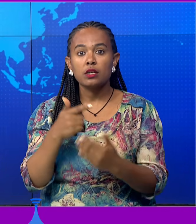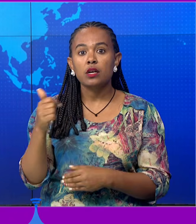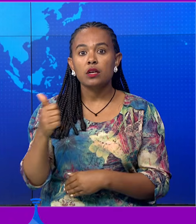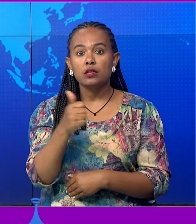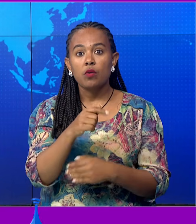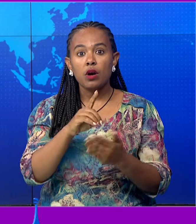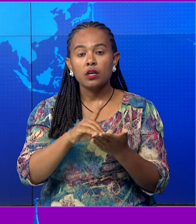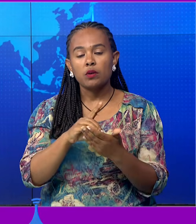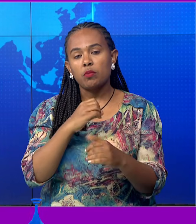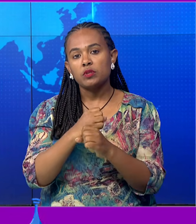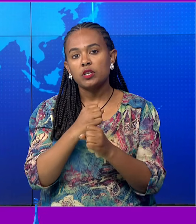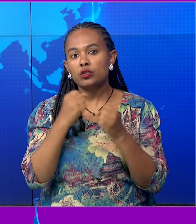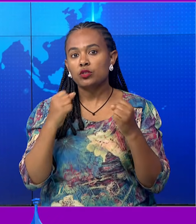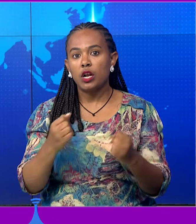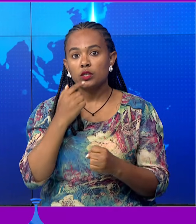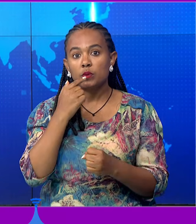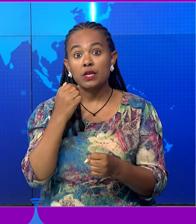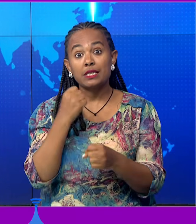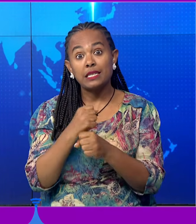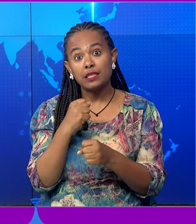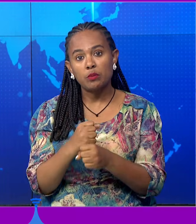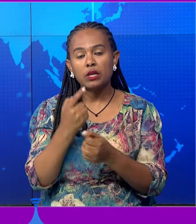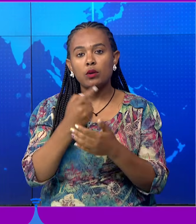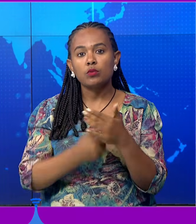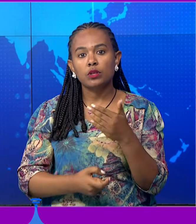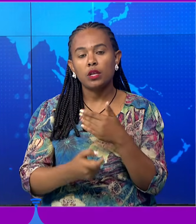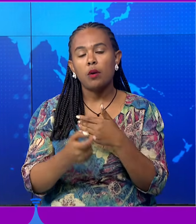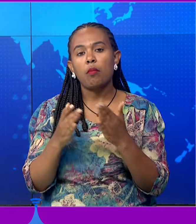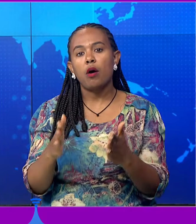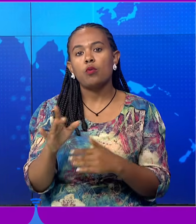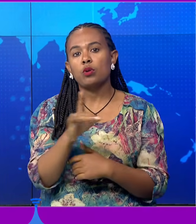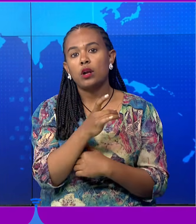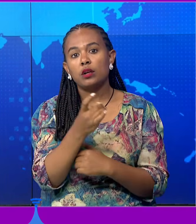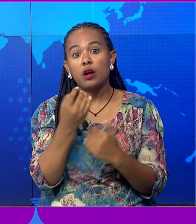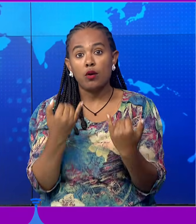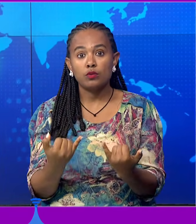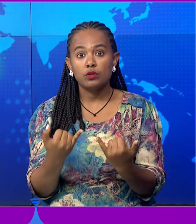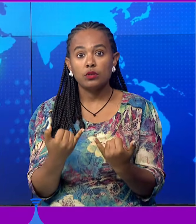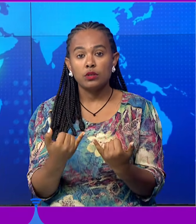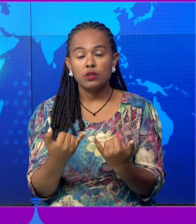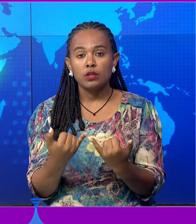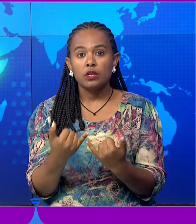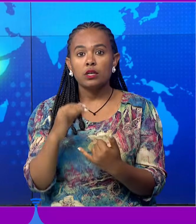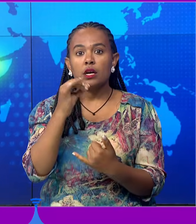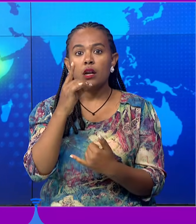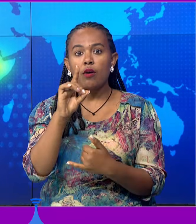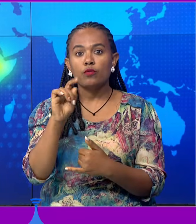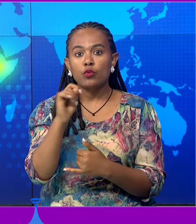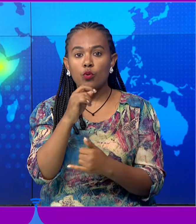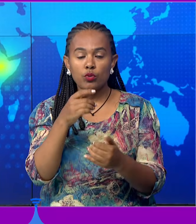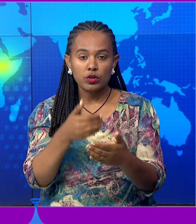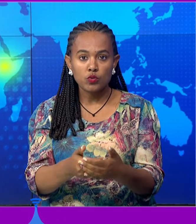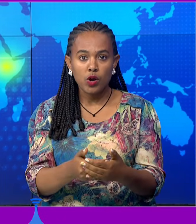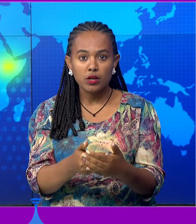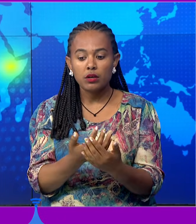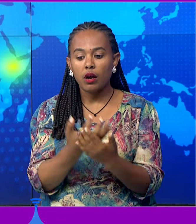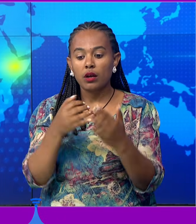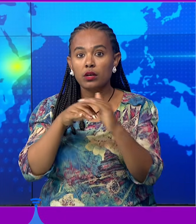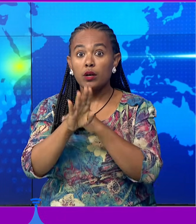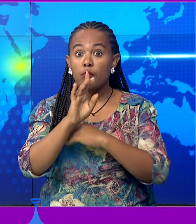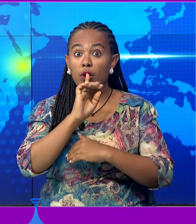ከተማ መስራት ትችላለች ብለን ሰርተንበታል። ውጤታማ ሆነናል። አሁን የላፍቶ ደርሷል። እቃ እየገባ ነው